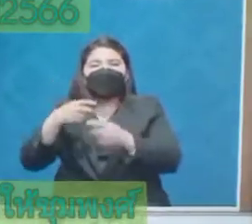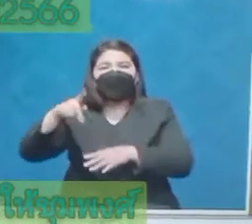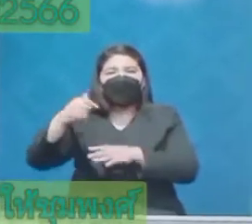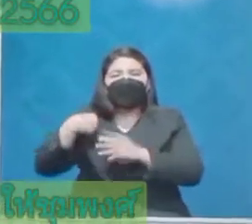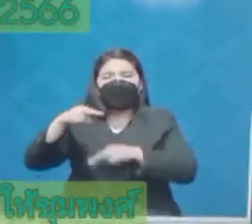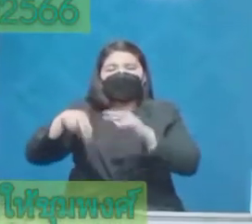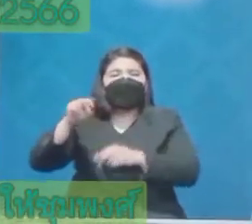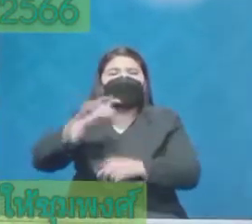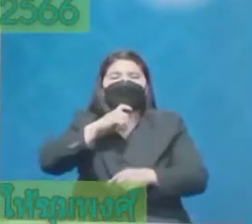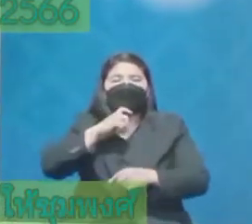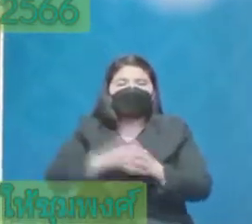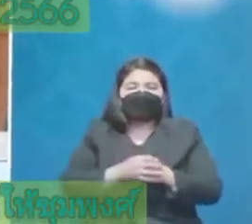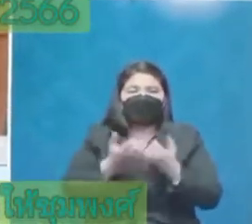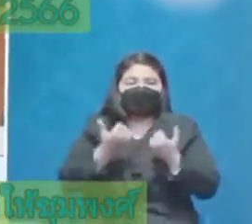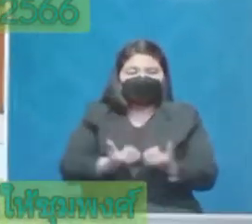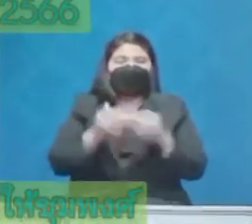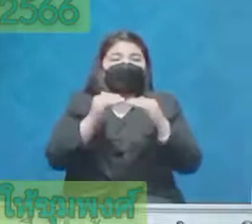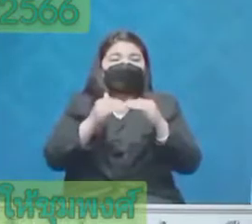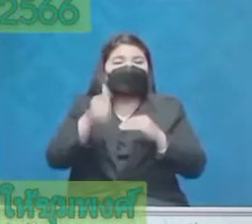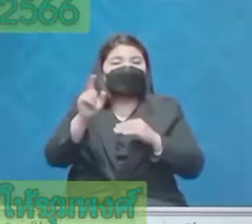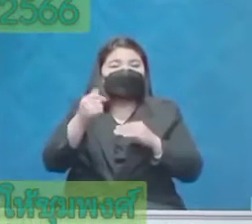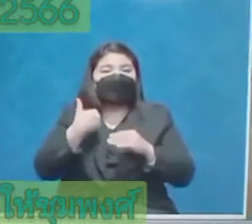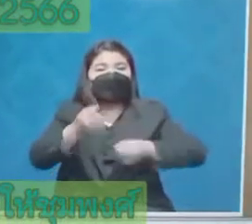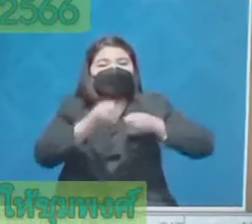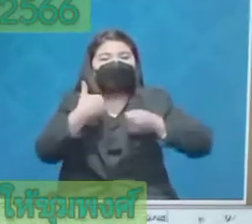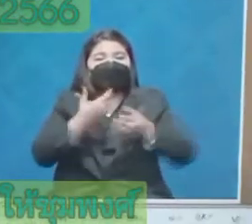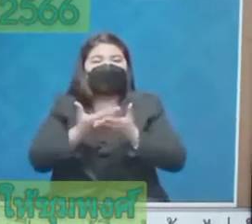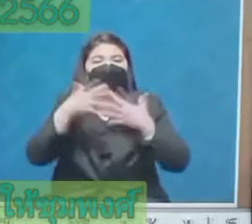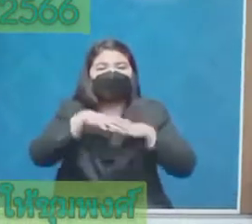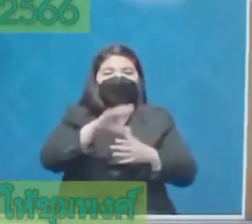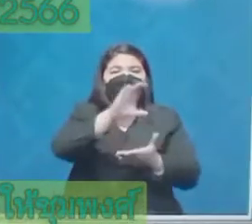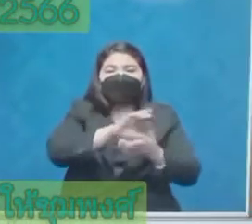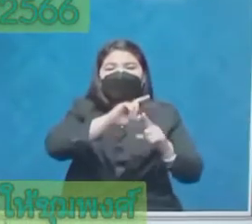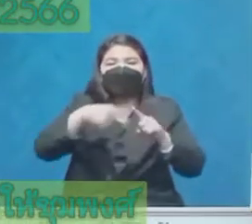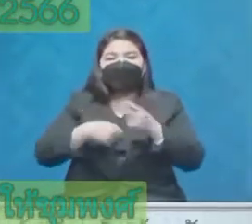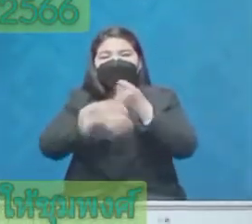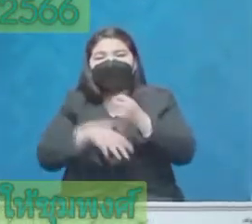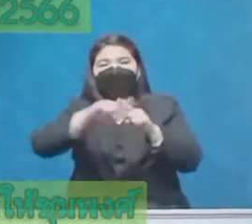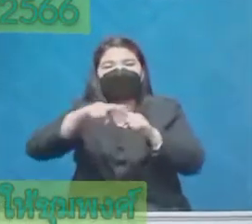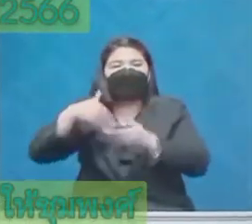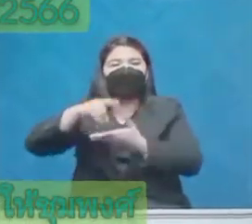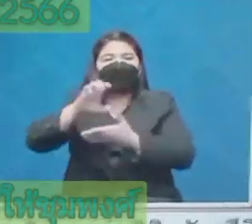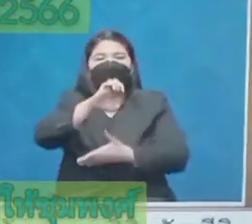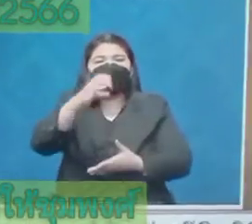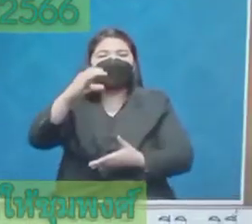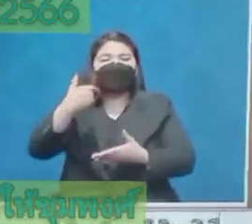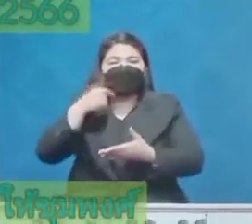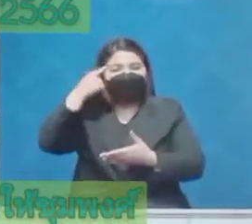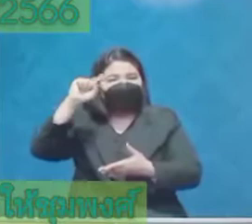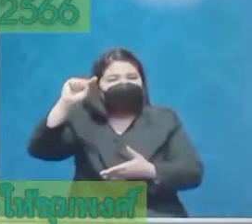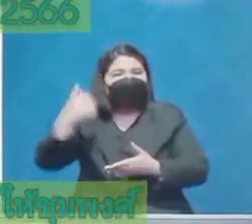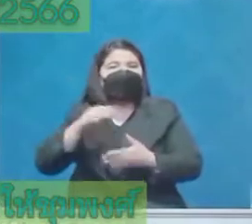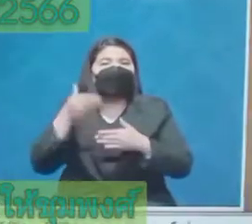ยู่ก่อนนอกจากนี้ได้สิทธิ์ที่แก่เกษตรกรในการเข้าร่วมลงทุนในการนำโครงสร้างโครงการศูนย์ธุรกิจ EEC และเมืองใหม่ได้อยู่อาชีพในอนาคตด้ว